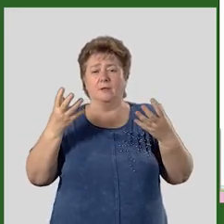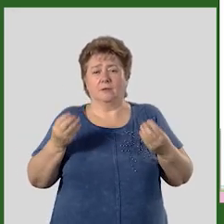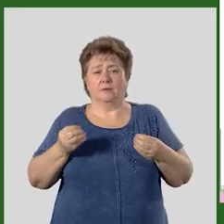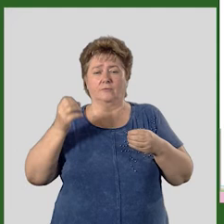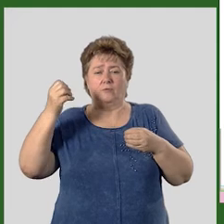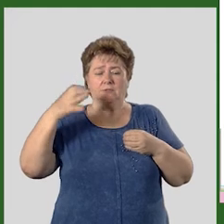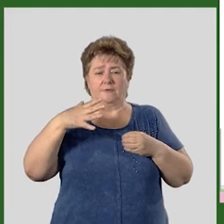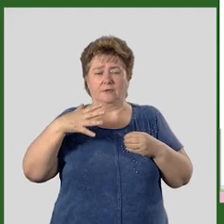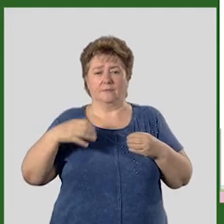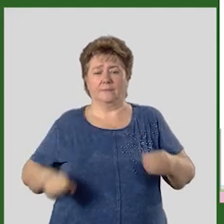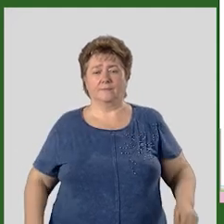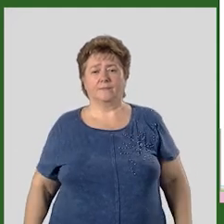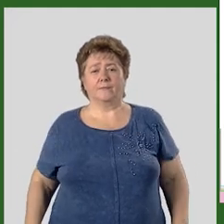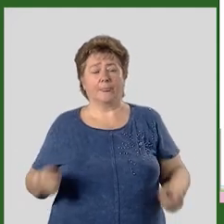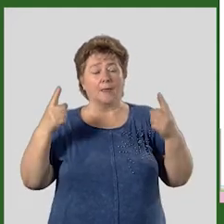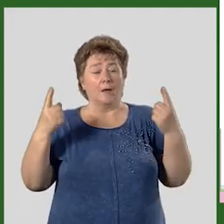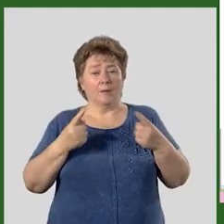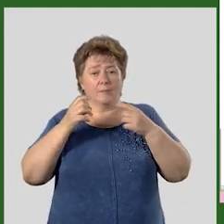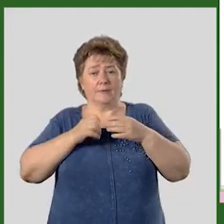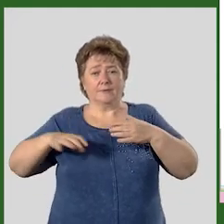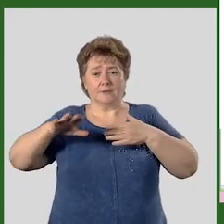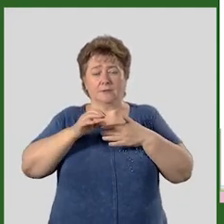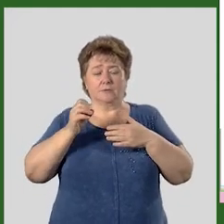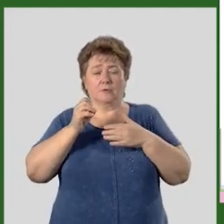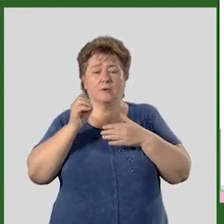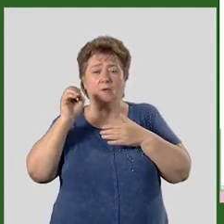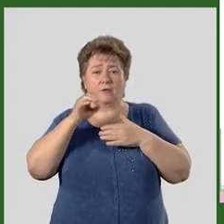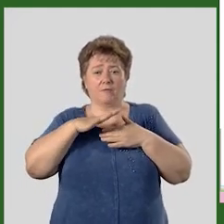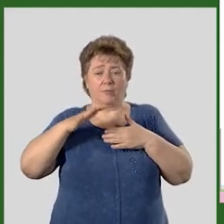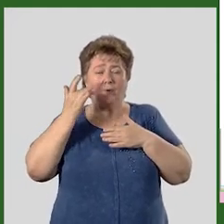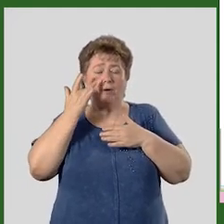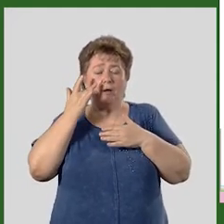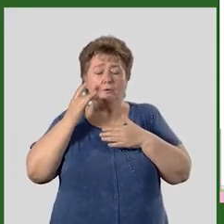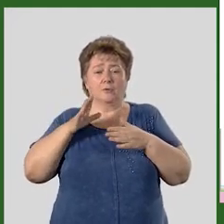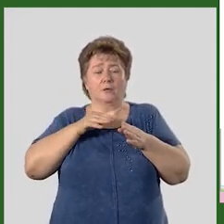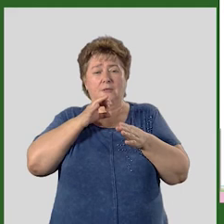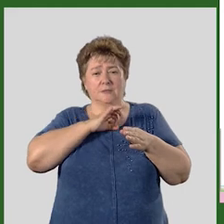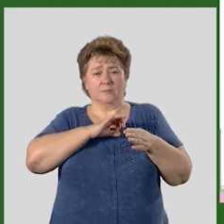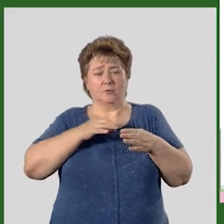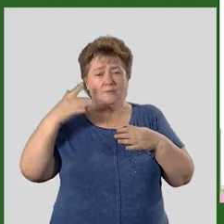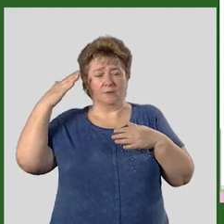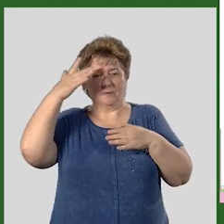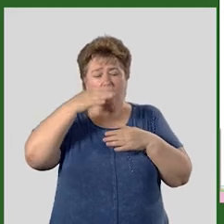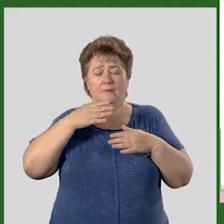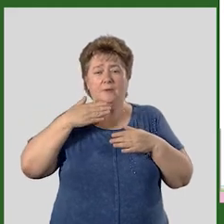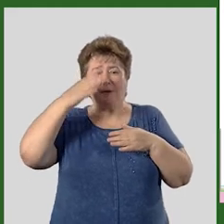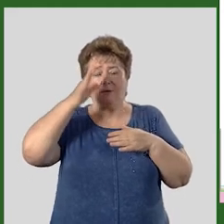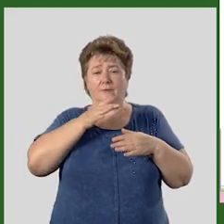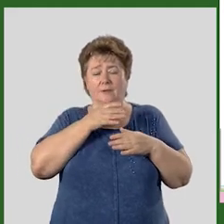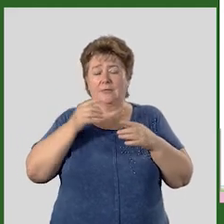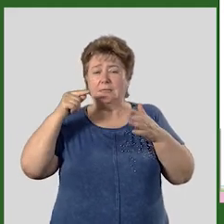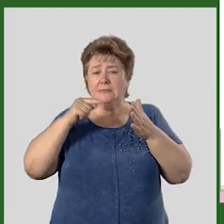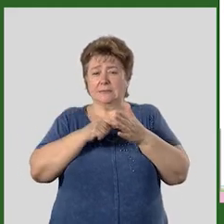дневного света. Первой страной в Европе, которая использовала идею летнего времени с